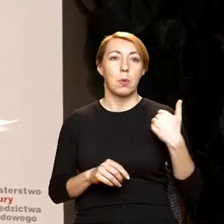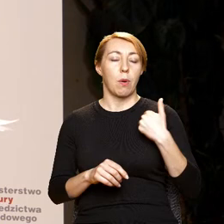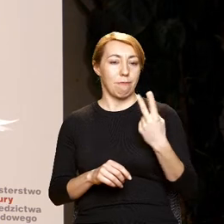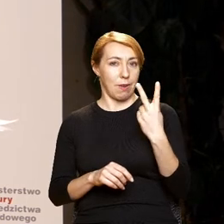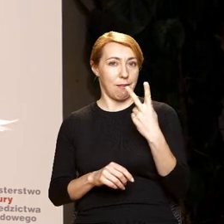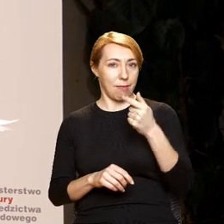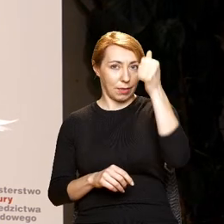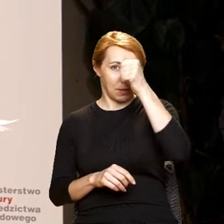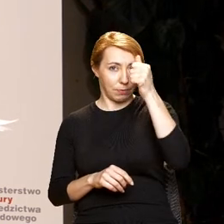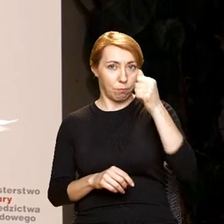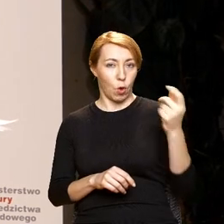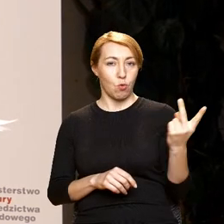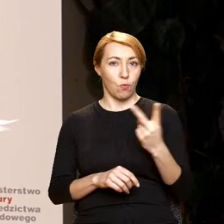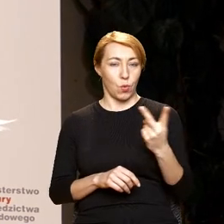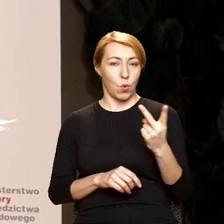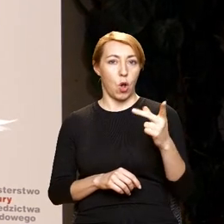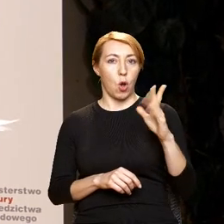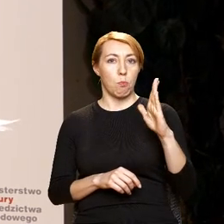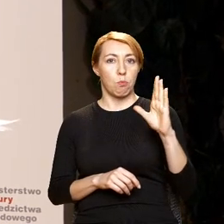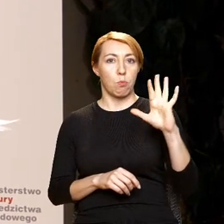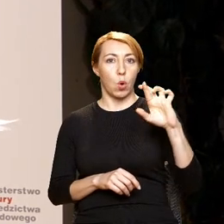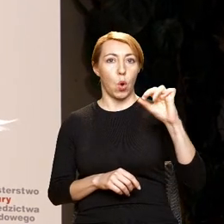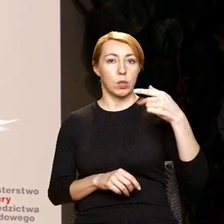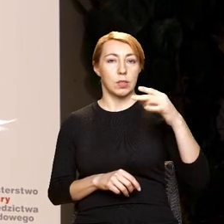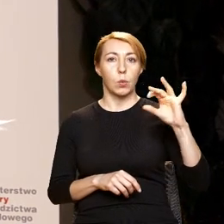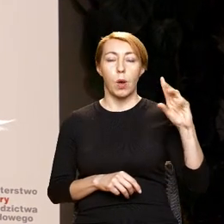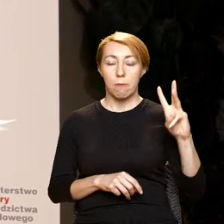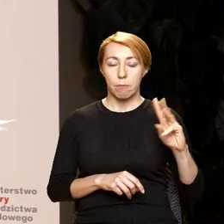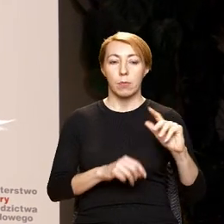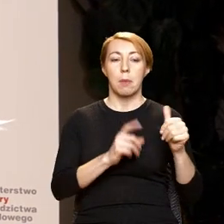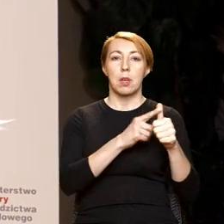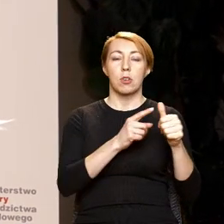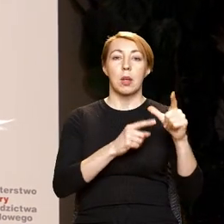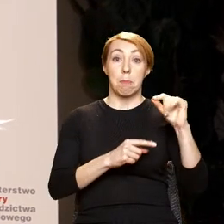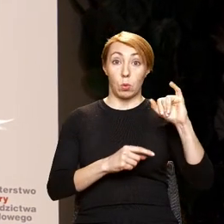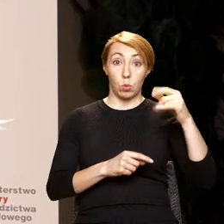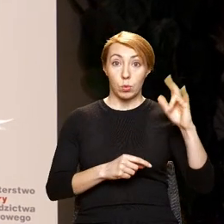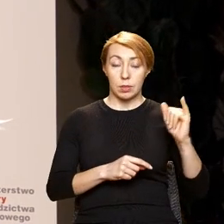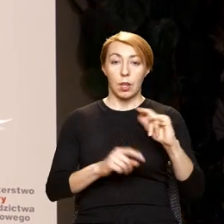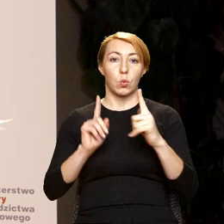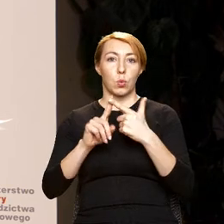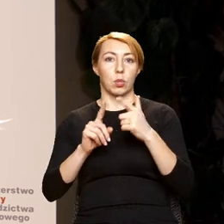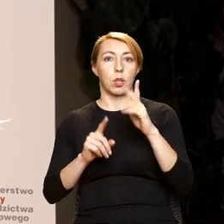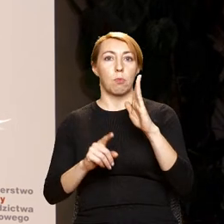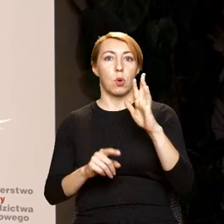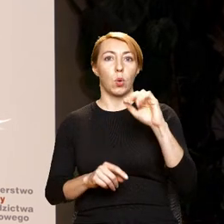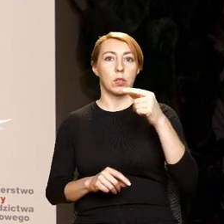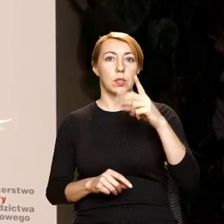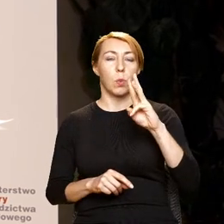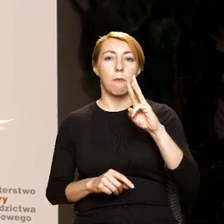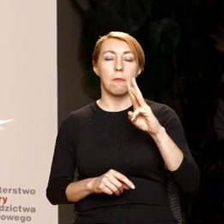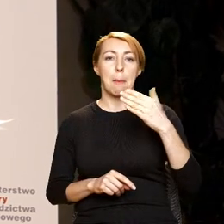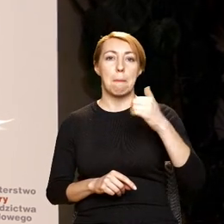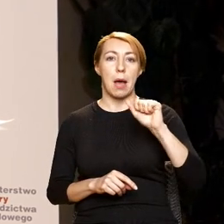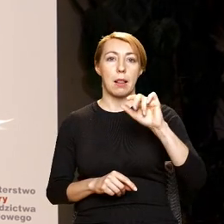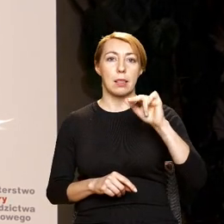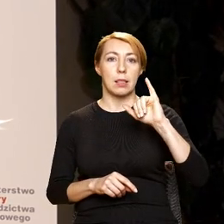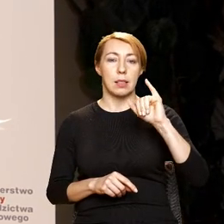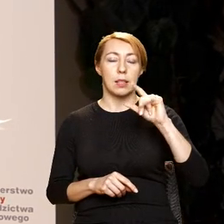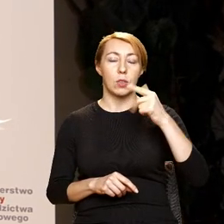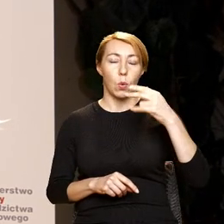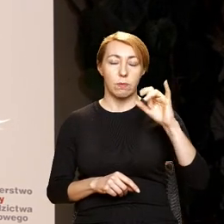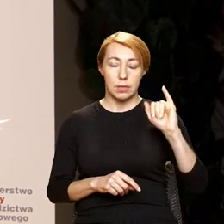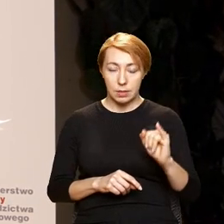nazwiska, dwóch Bronisławów. To był Bronisław Piłsudski i Bronisław Malinowski. Oni byli wskazywani jako